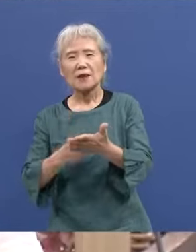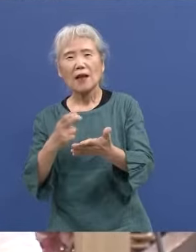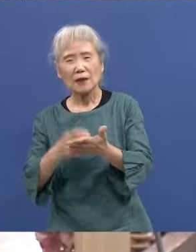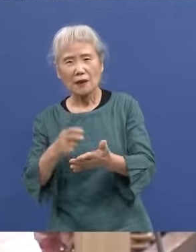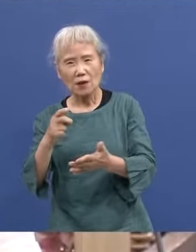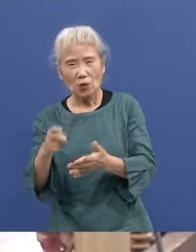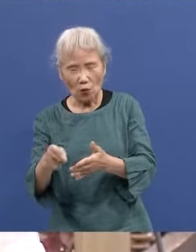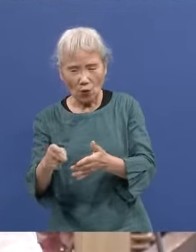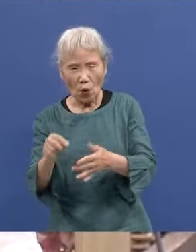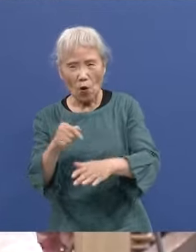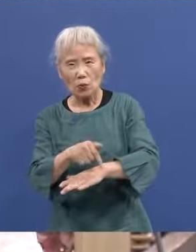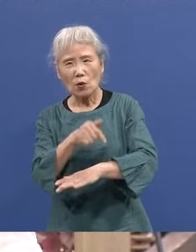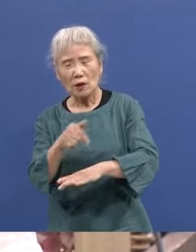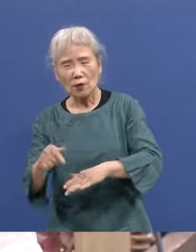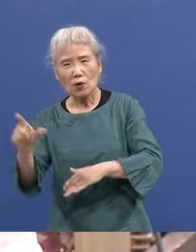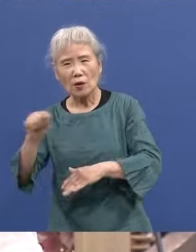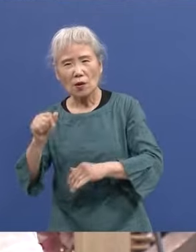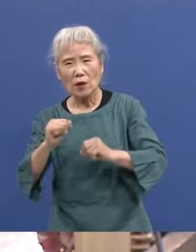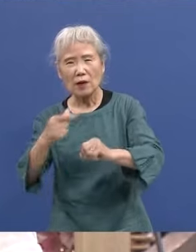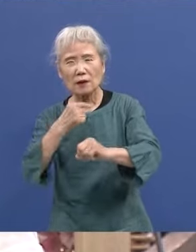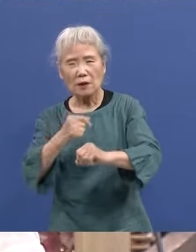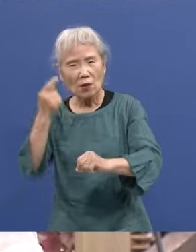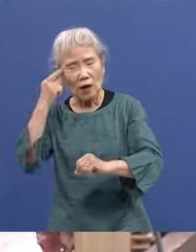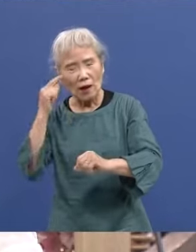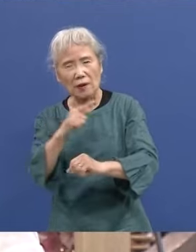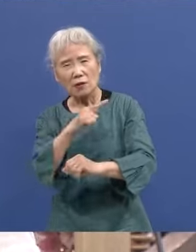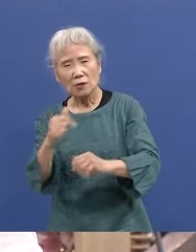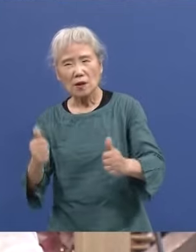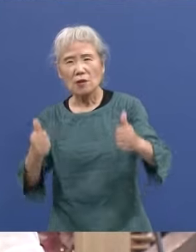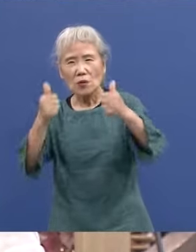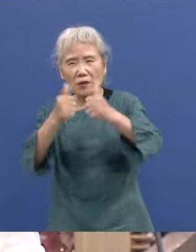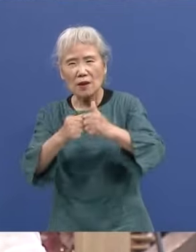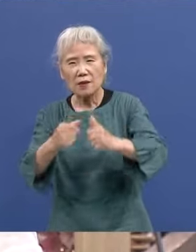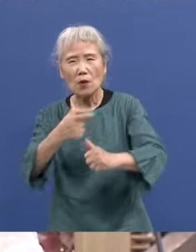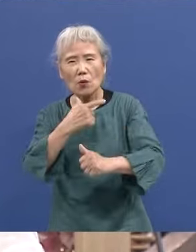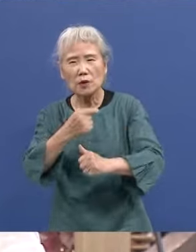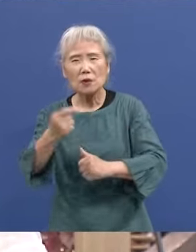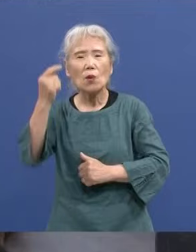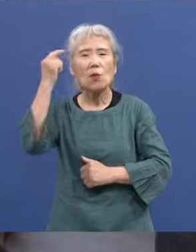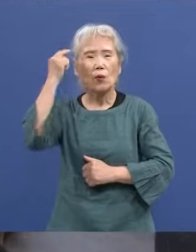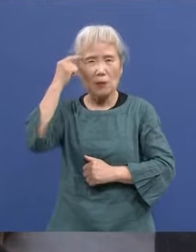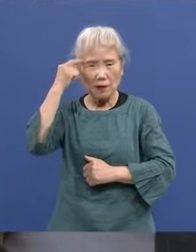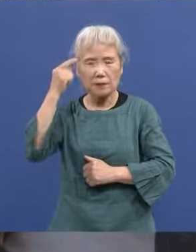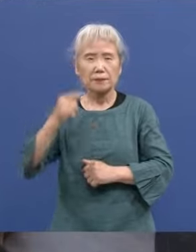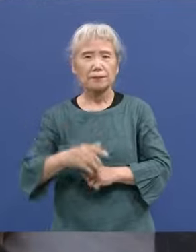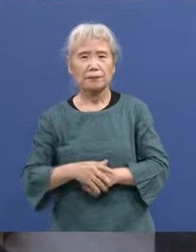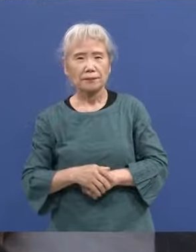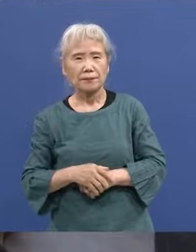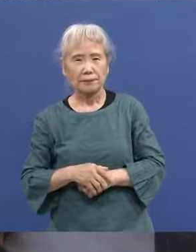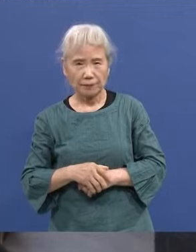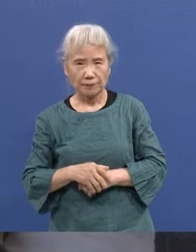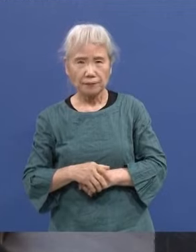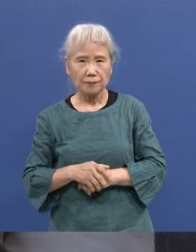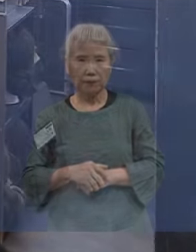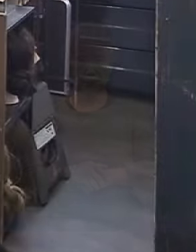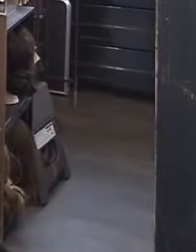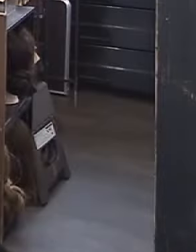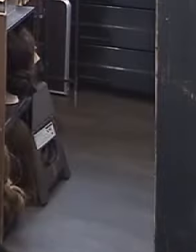このプロジェクトを利用したいと考えている人には挑戦していただきたいなというふうに思います。